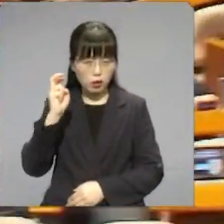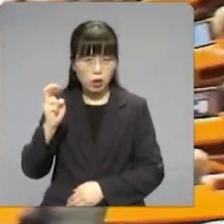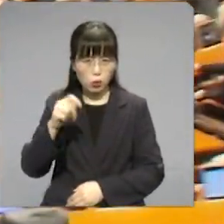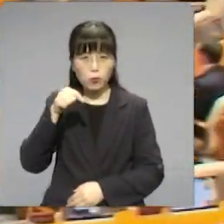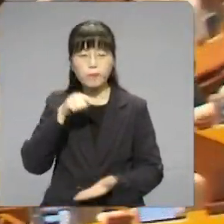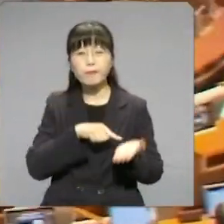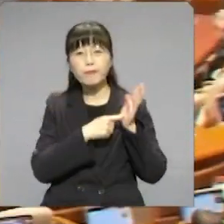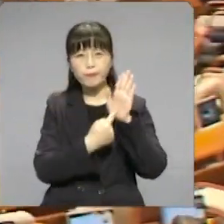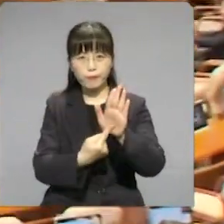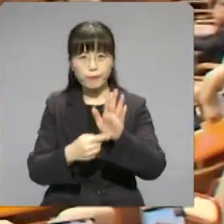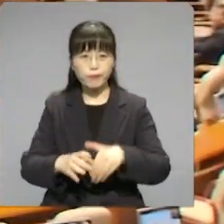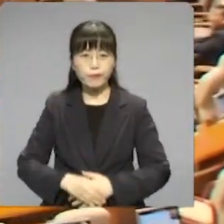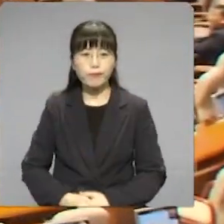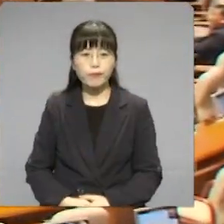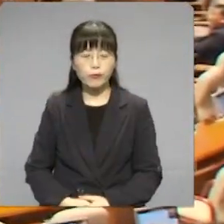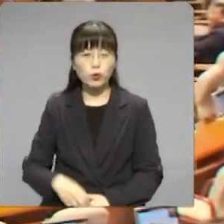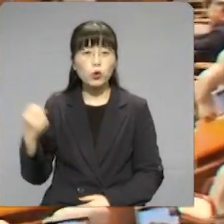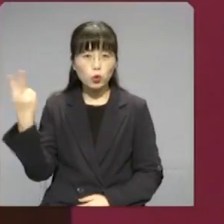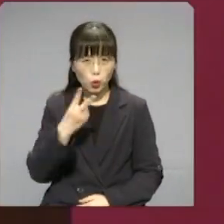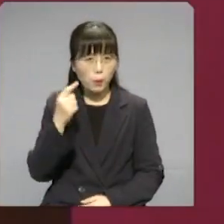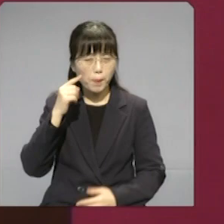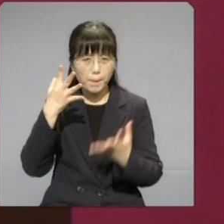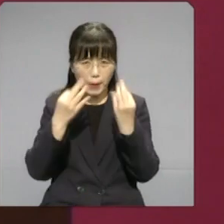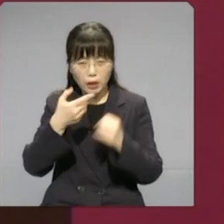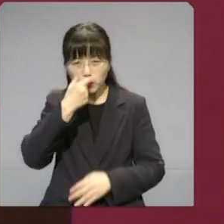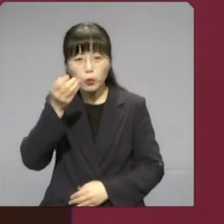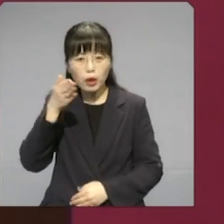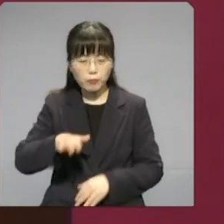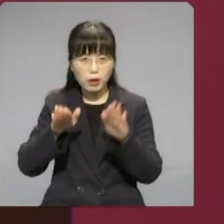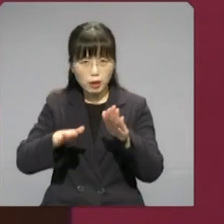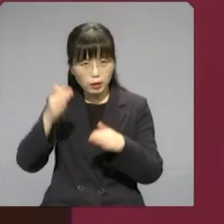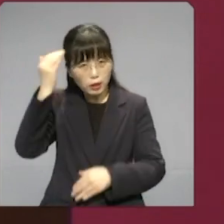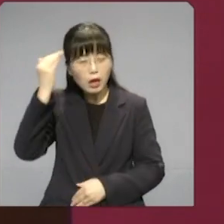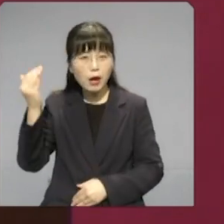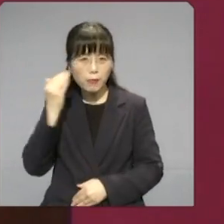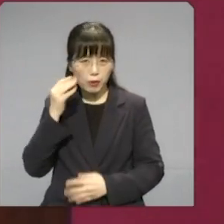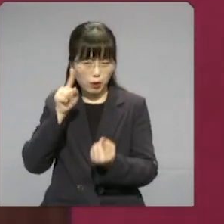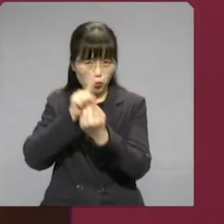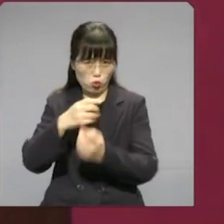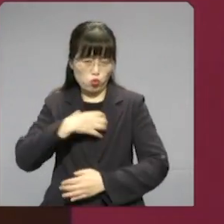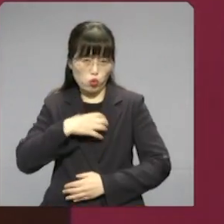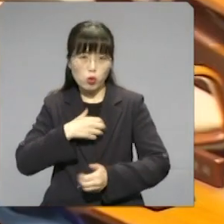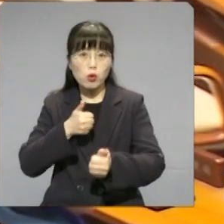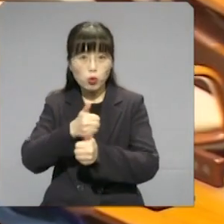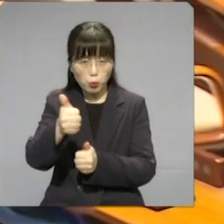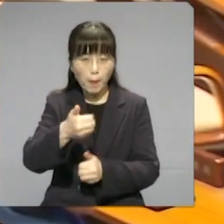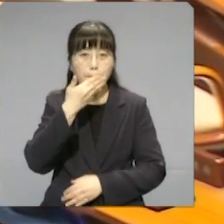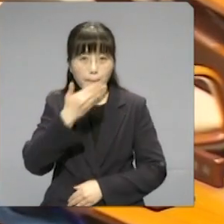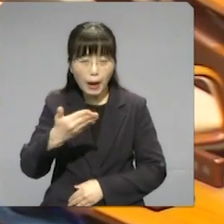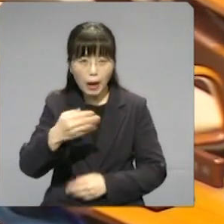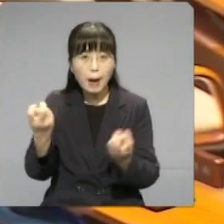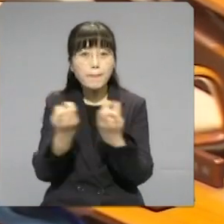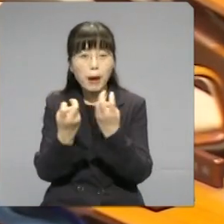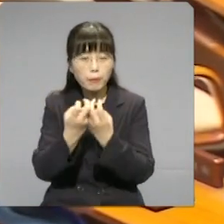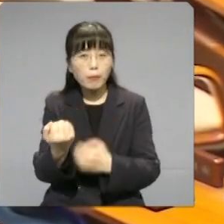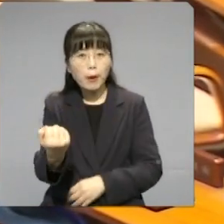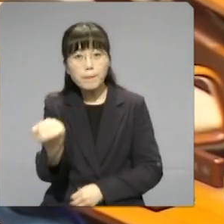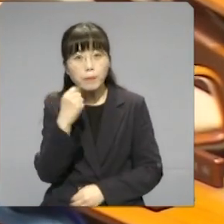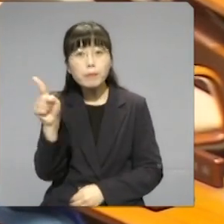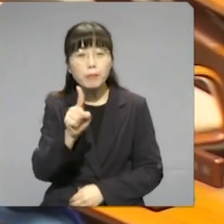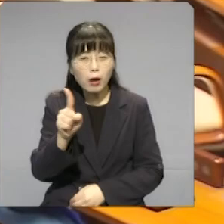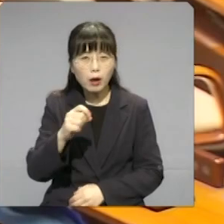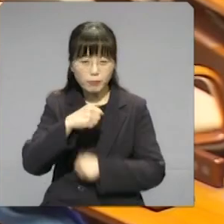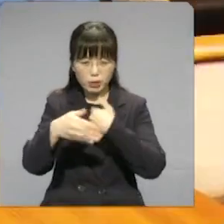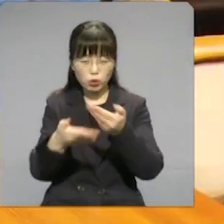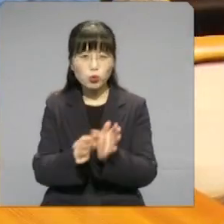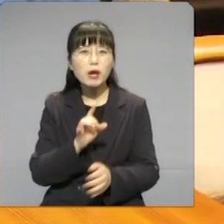이같이 말했습니다 그러면서 많이 부족하지만 현재 대한민국이 면한 위기를 극복할 수 있는 대한 세력은 민주당